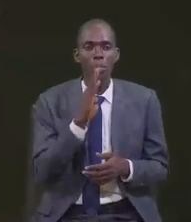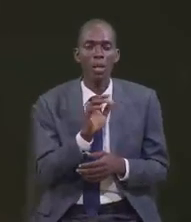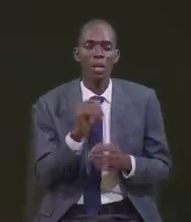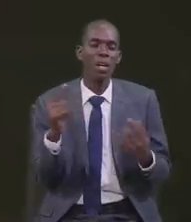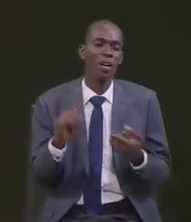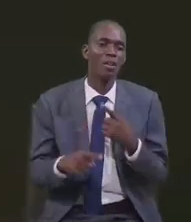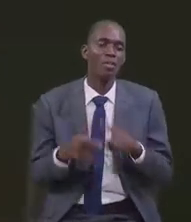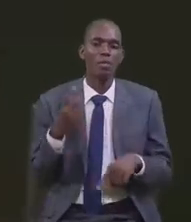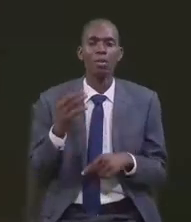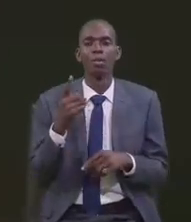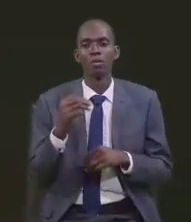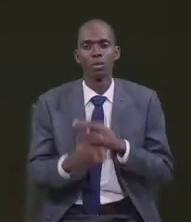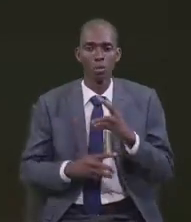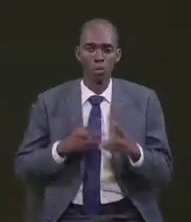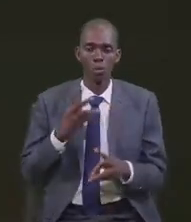de Dieu.